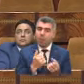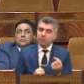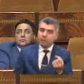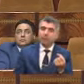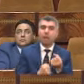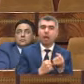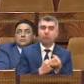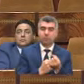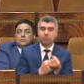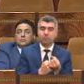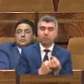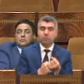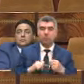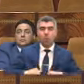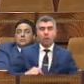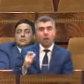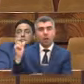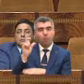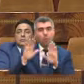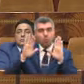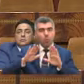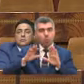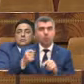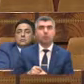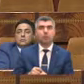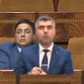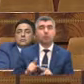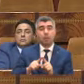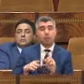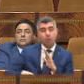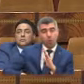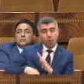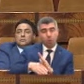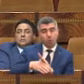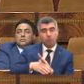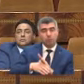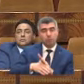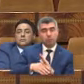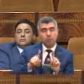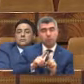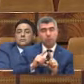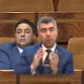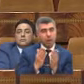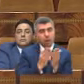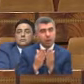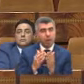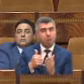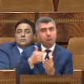باش هاد الناس، لانه الا فاتوا حتى خرجوا من الاميه اللي فيهم يعني راه بينا